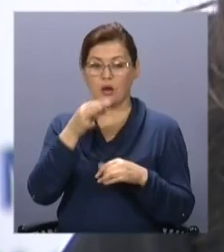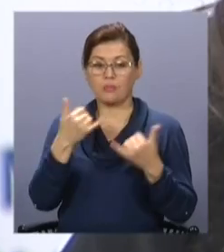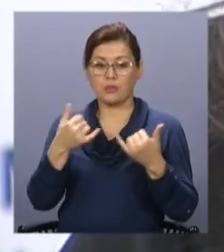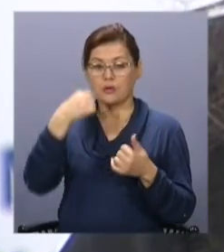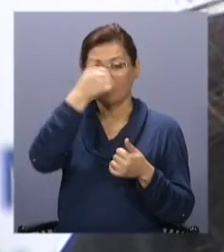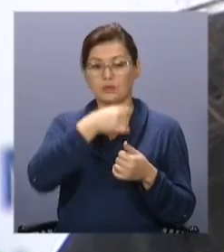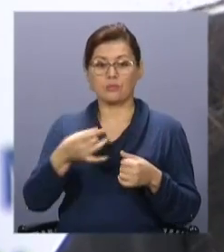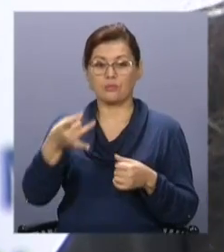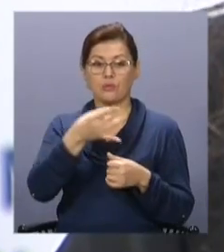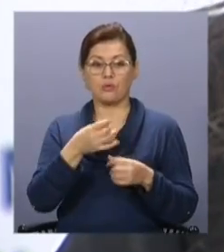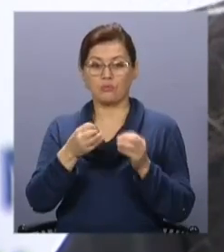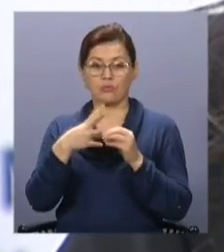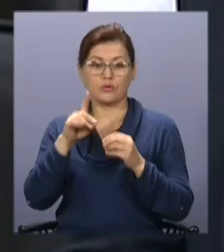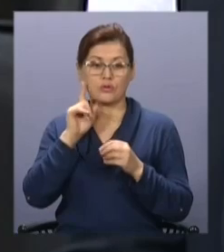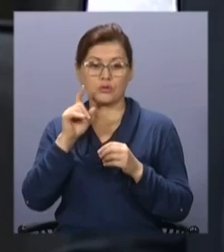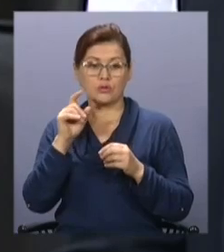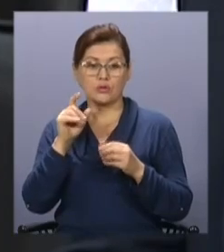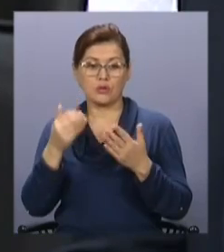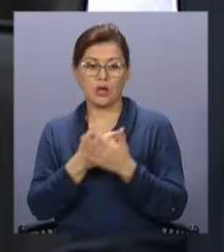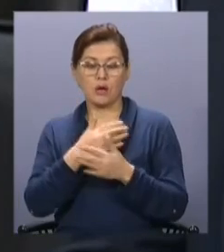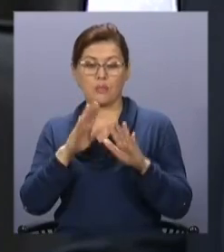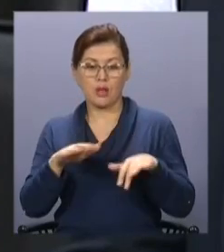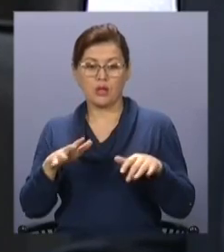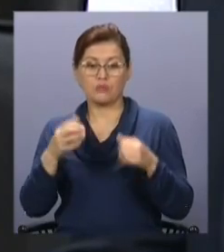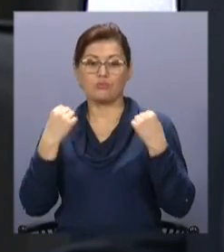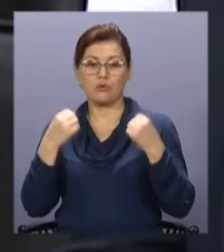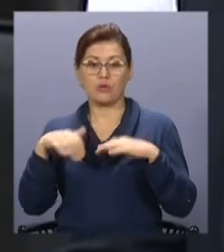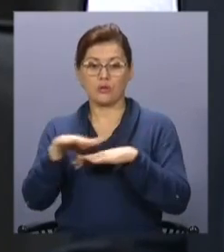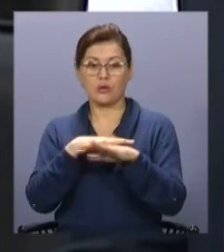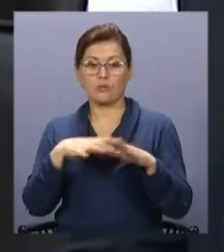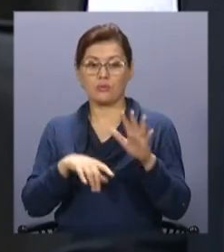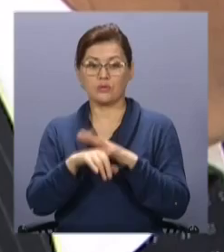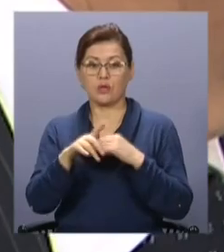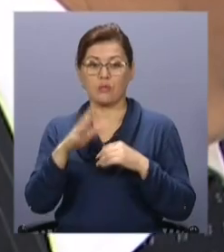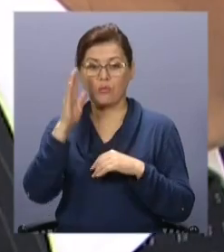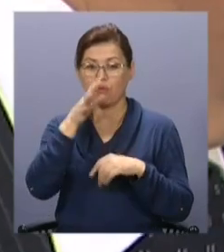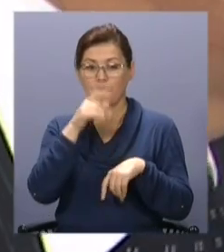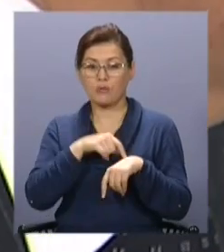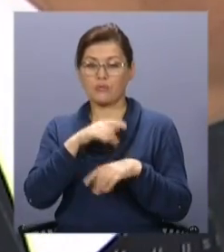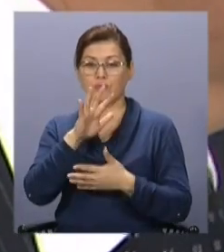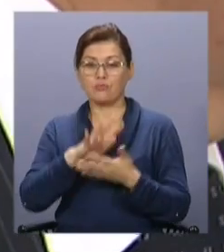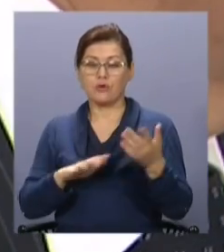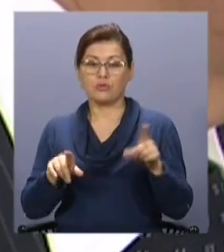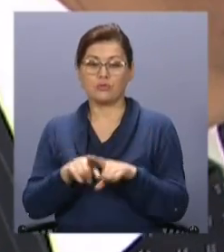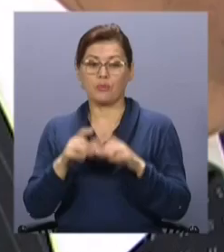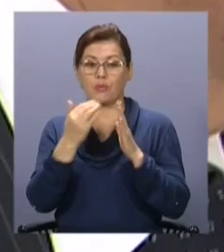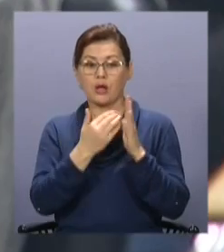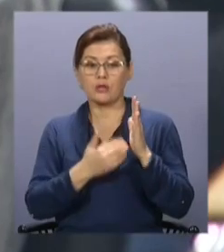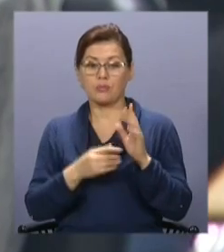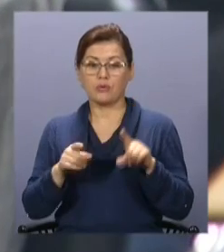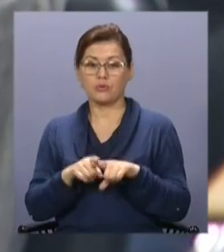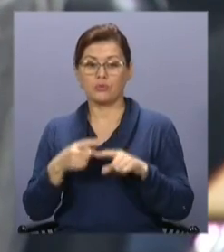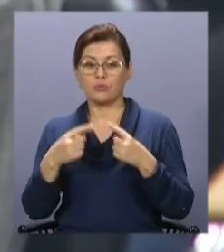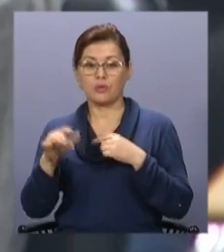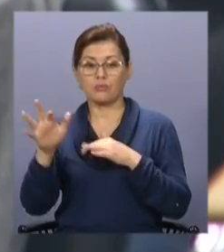биылғы жылы ауданда 14 жаңа балалар және спорт алаңдары ашылған. Бұл бастама алдағы уақытта жалғасын тауып, бағдарлама аясында өзге